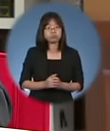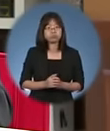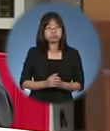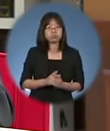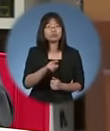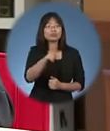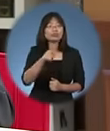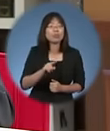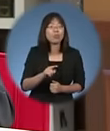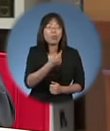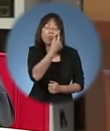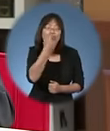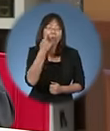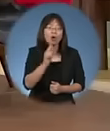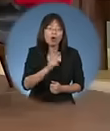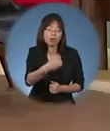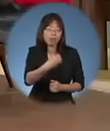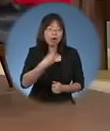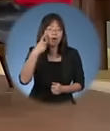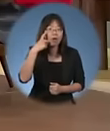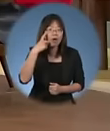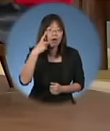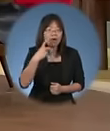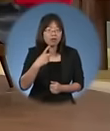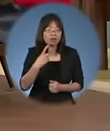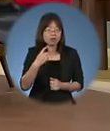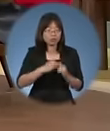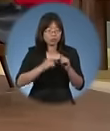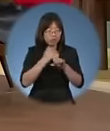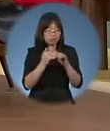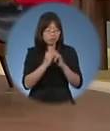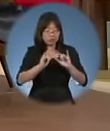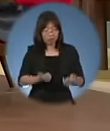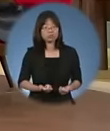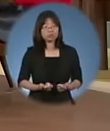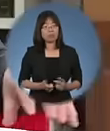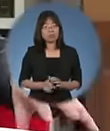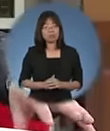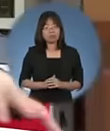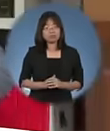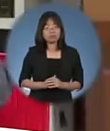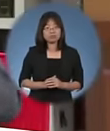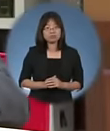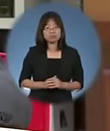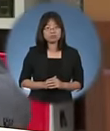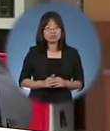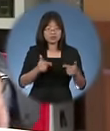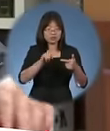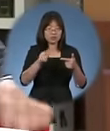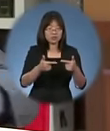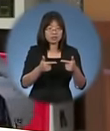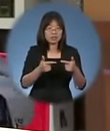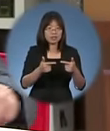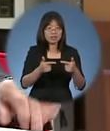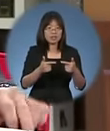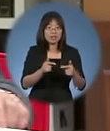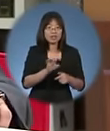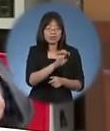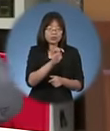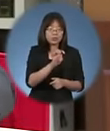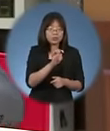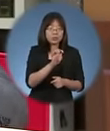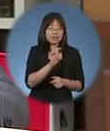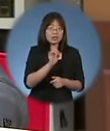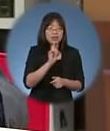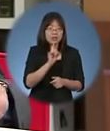네가 왜 무슨 근거로 그런 얘기해? 역사학자도 아닌 사람이. 네. 예. 그런데 이 여섯 군 먼 나라 이웃 나라 독일은 이렇고 영국은